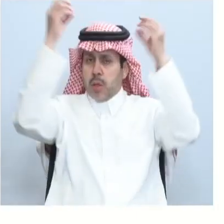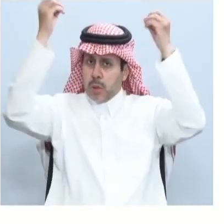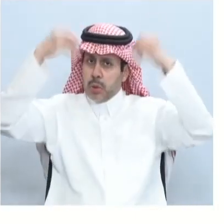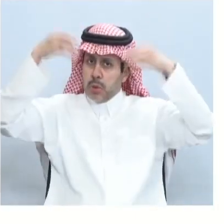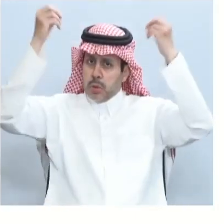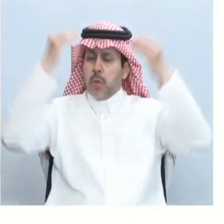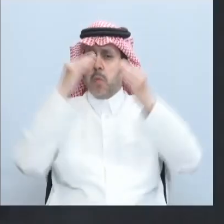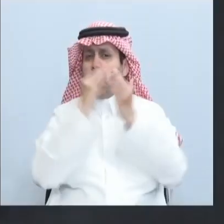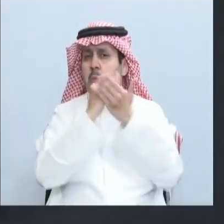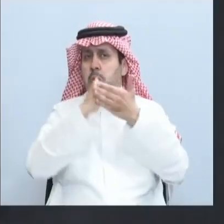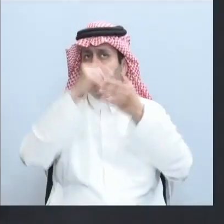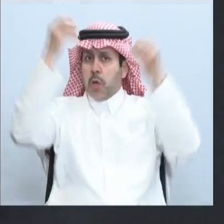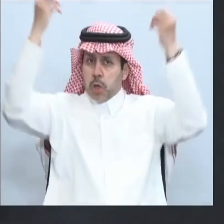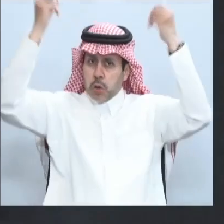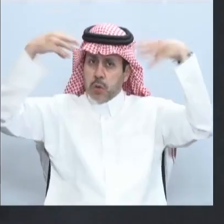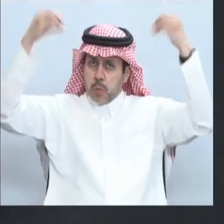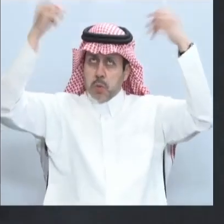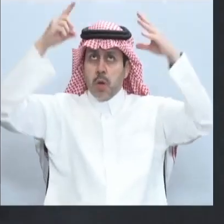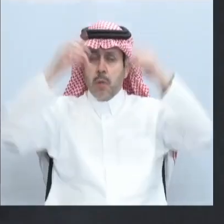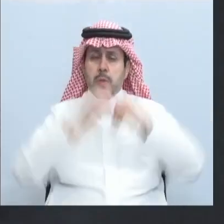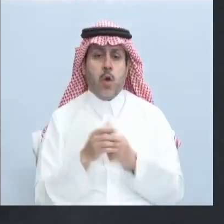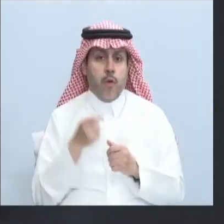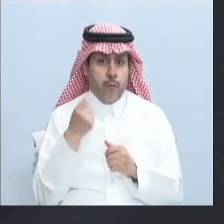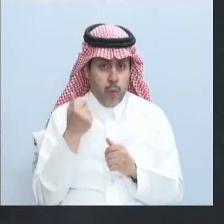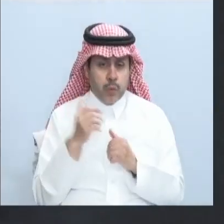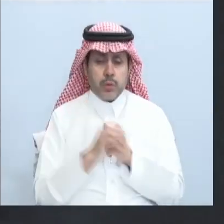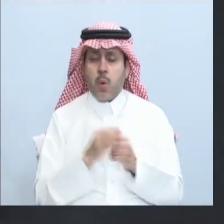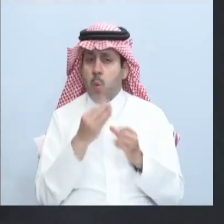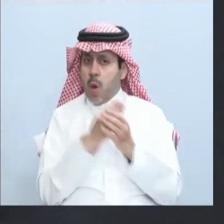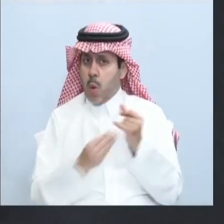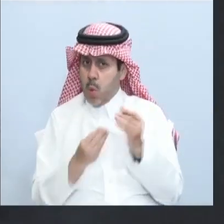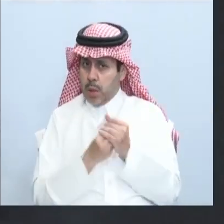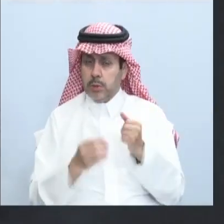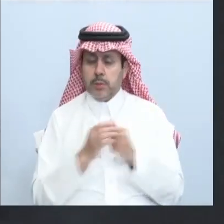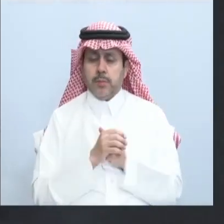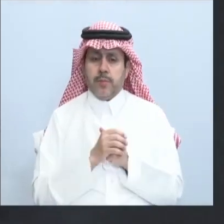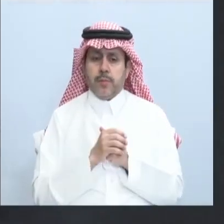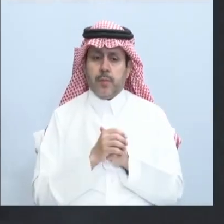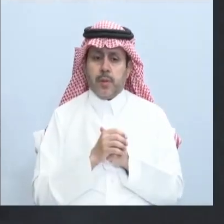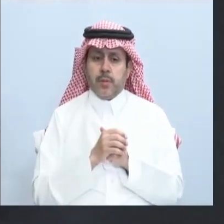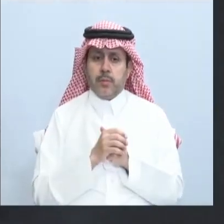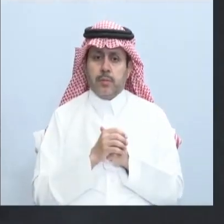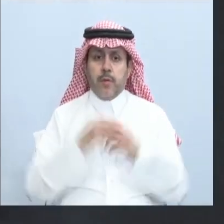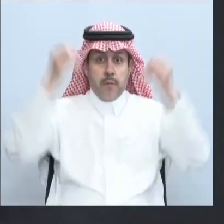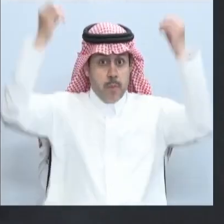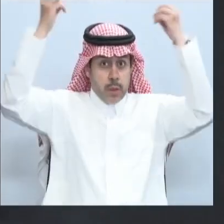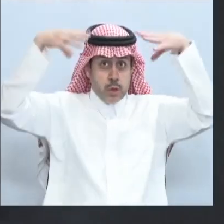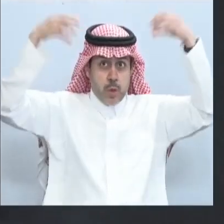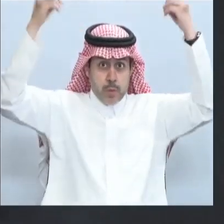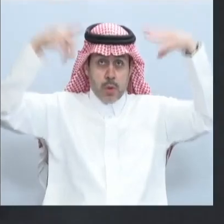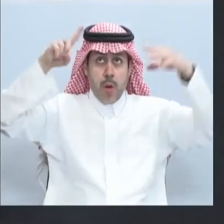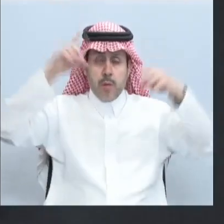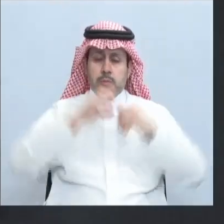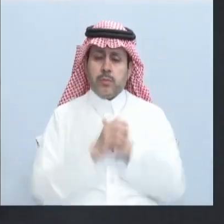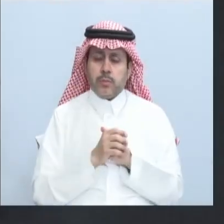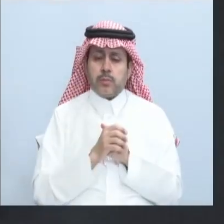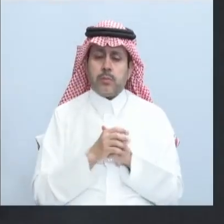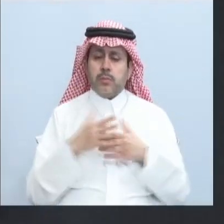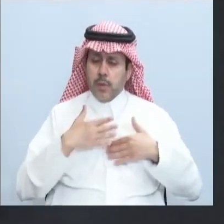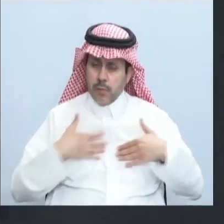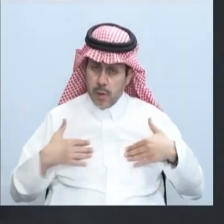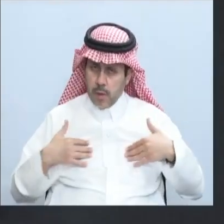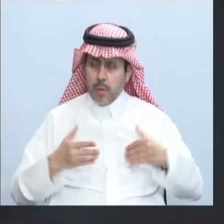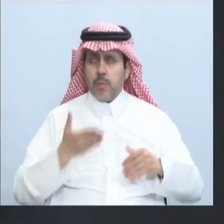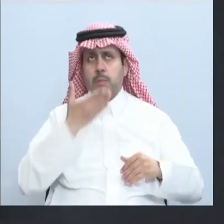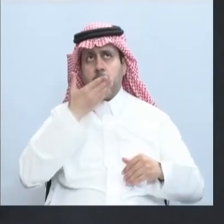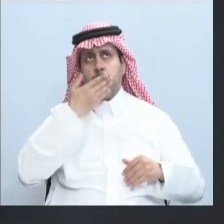سواء في الرزق في رزق المال او رزق الاولاد او غير ذلك فيما رزقه الله عز وجل فيرضى